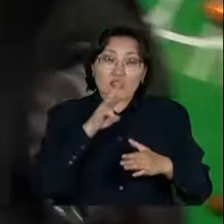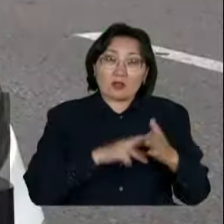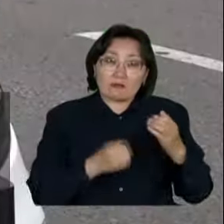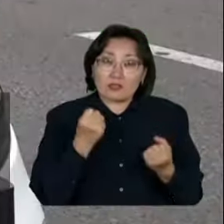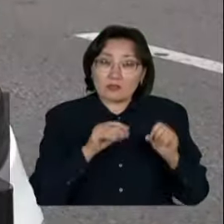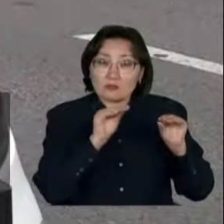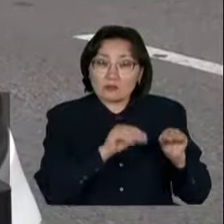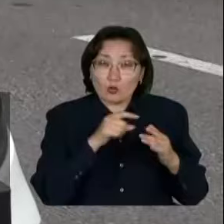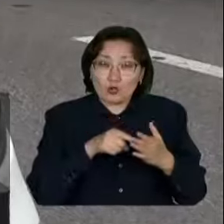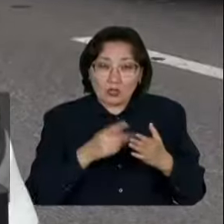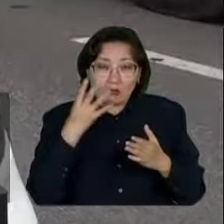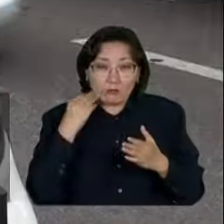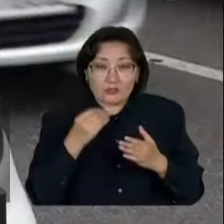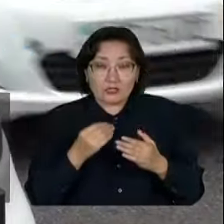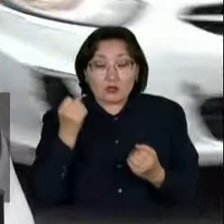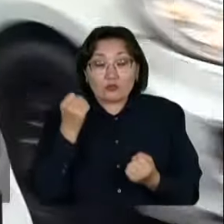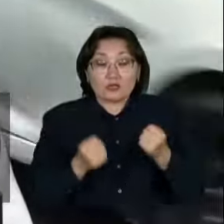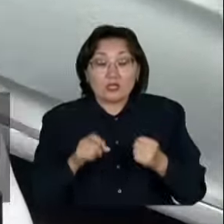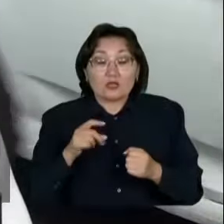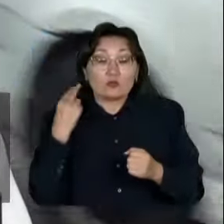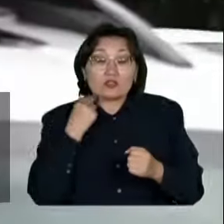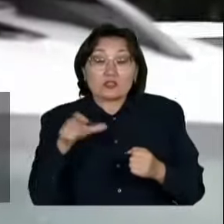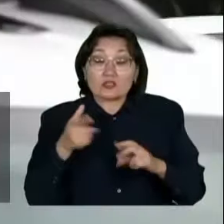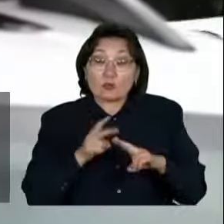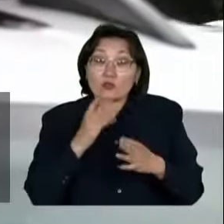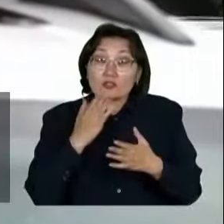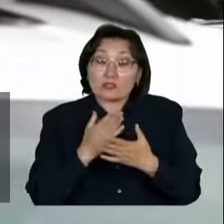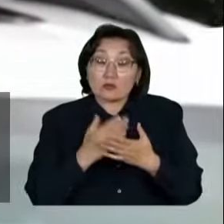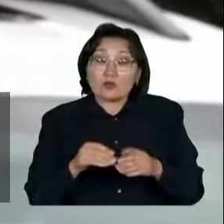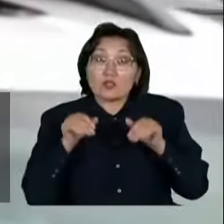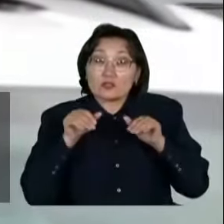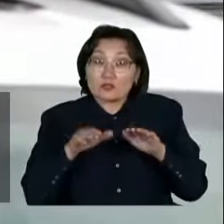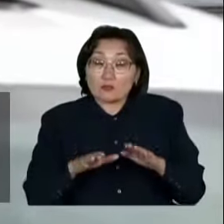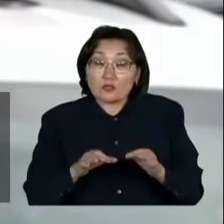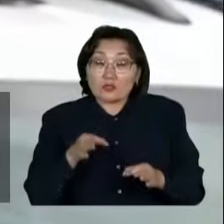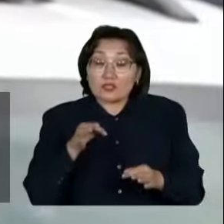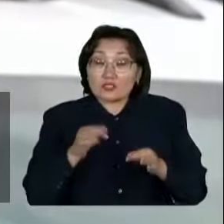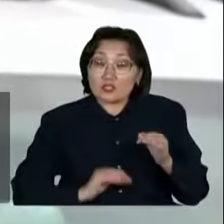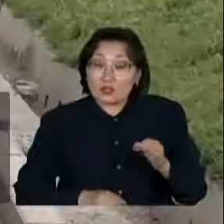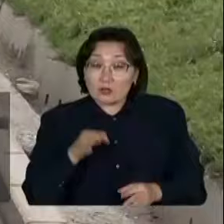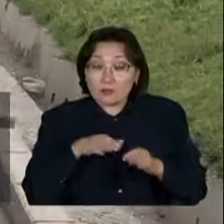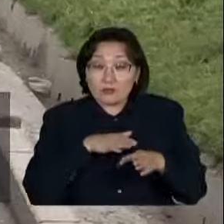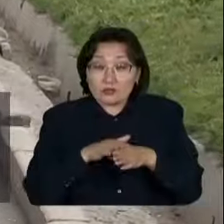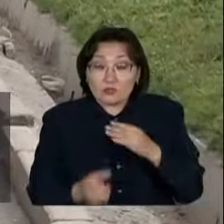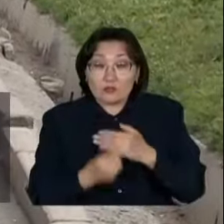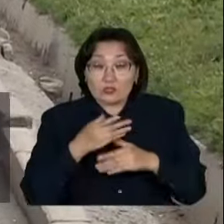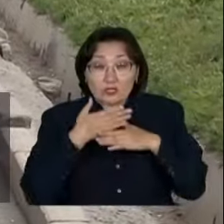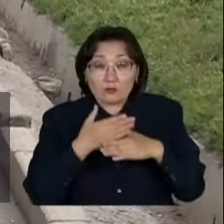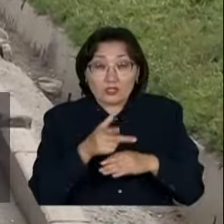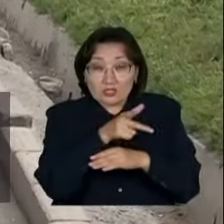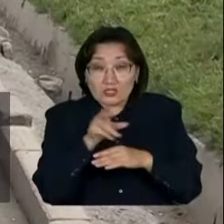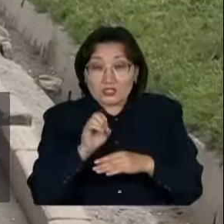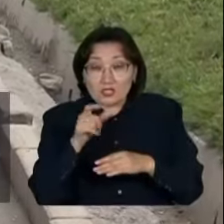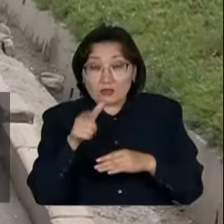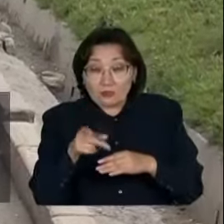Алматы. Автомобили должников, у которых имеется постановление частных судебных исполнителей, выявляются с помощью камер Сергека